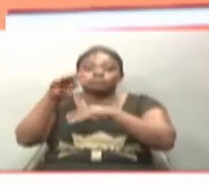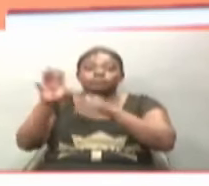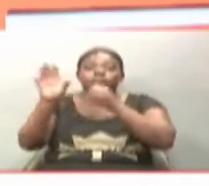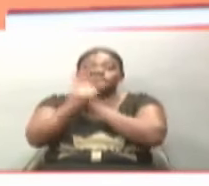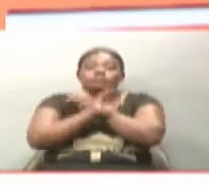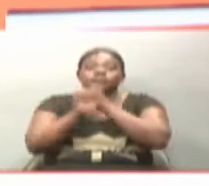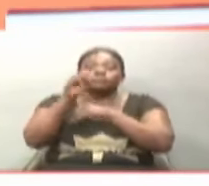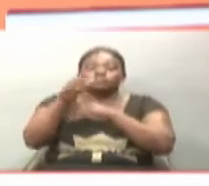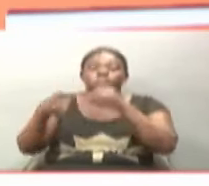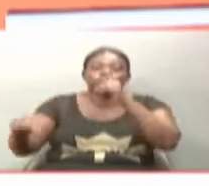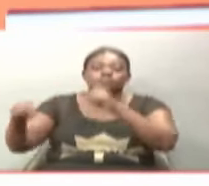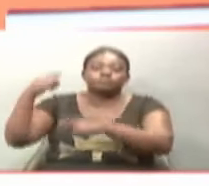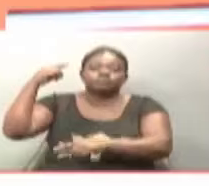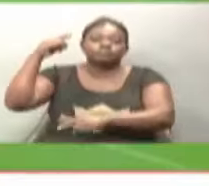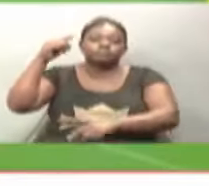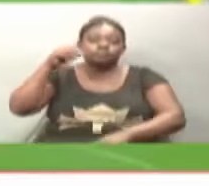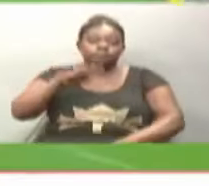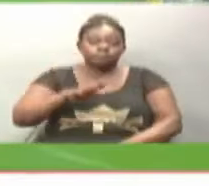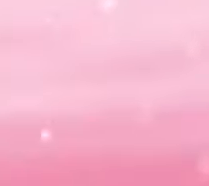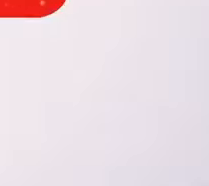oluvannyuma lw'obuwanguzi buno.